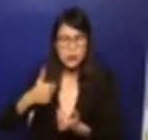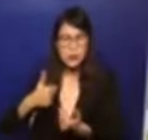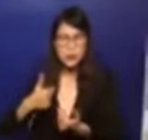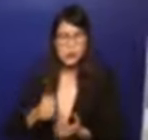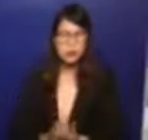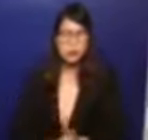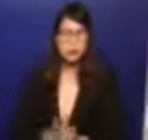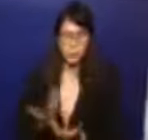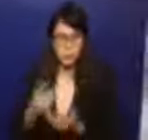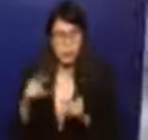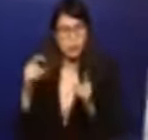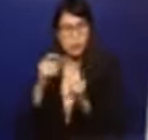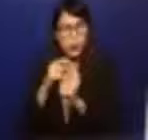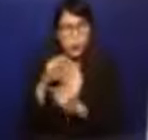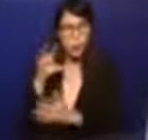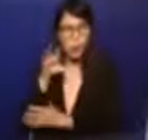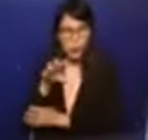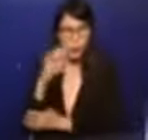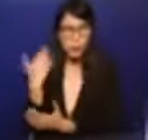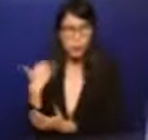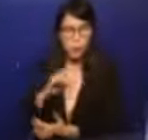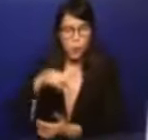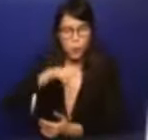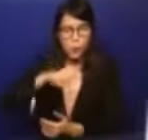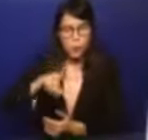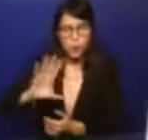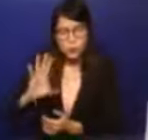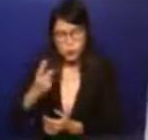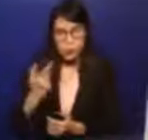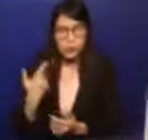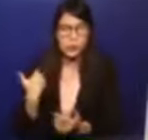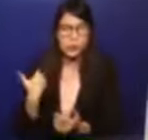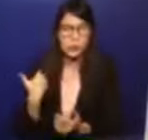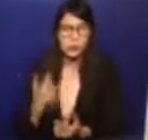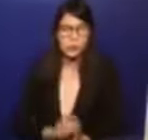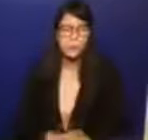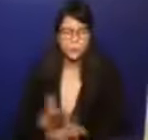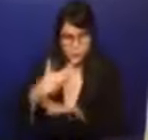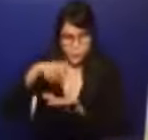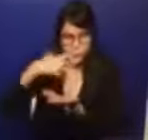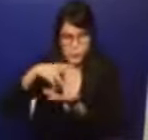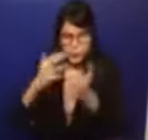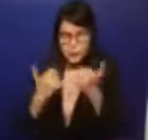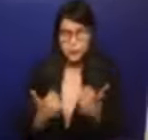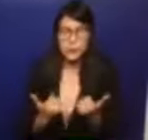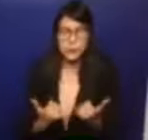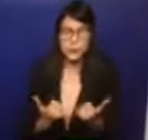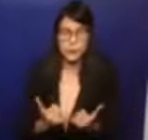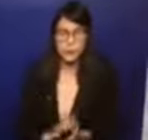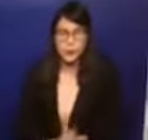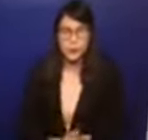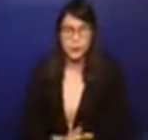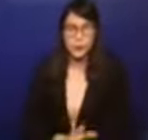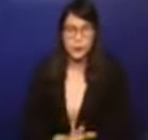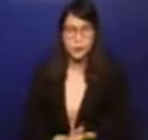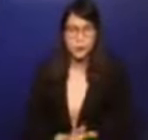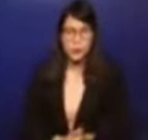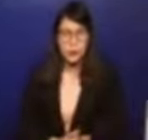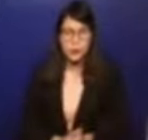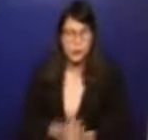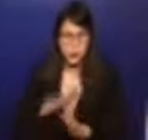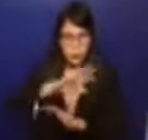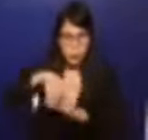เป็นข้อบังคับของปปช.มีข้อยกเว้นไหมดิฉันจะเล่าให้ฟังค่ะมีข้อยกเว้นค่ะอะไรก็ตามล้ว